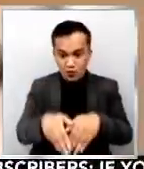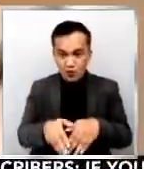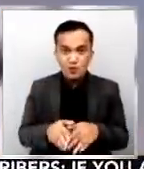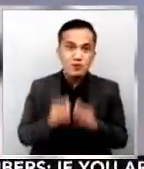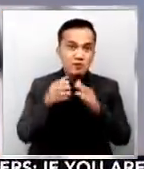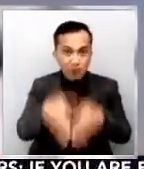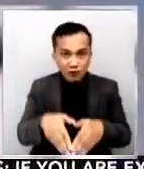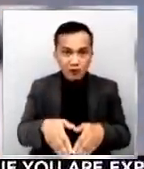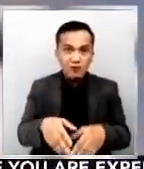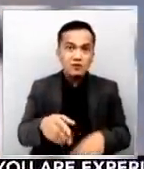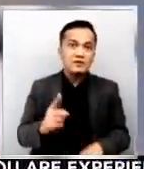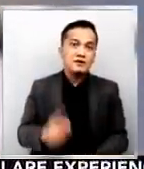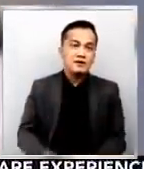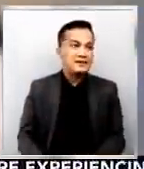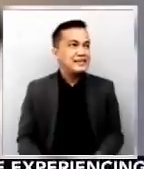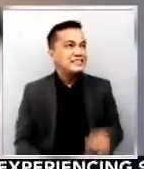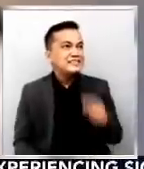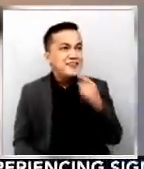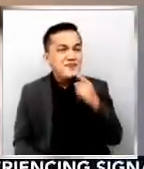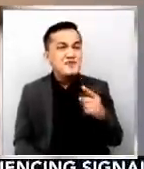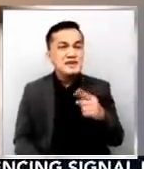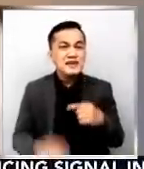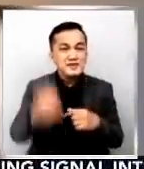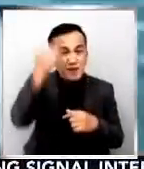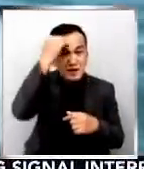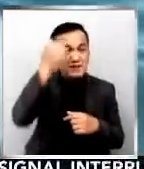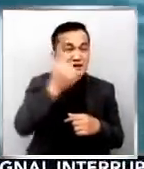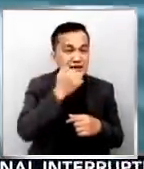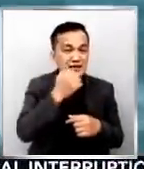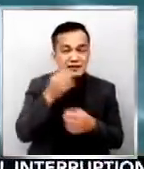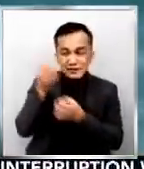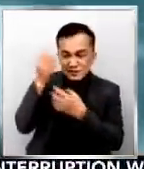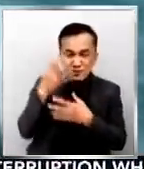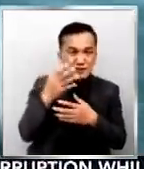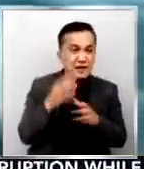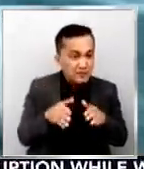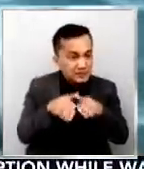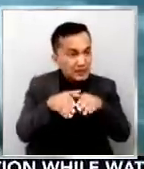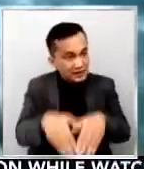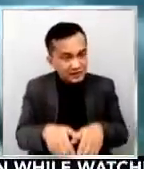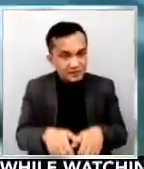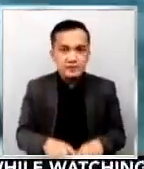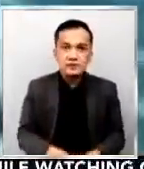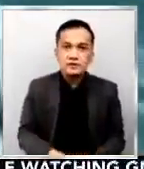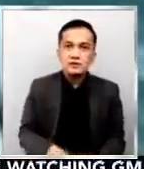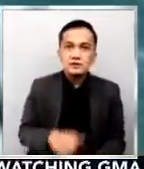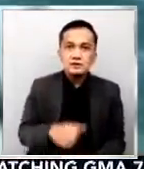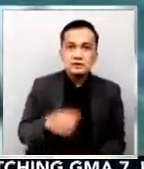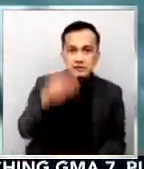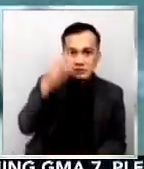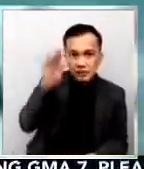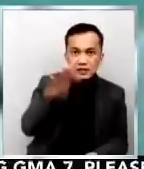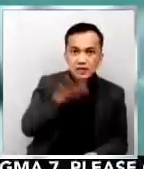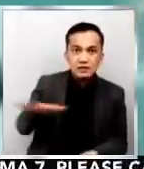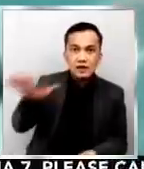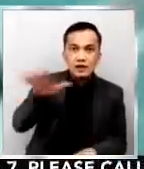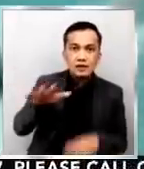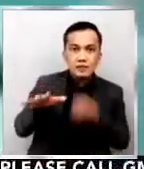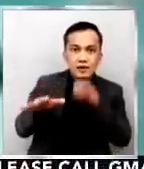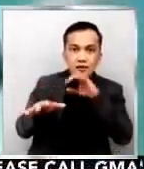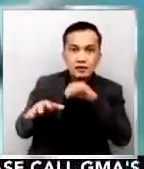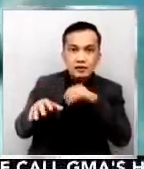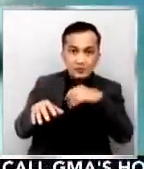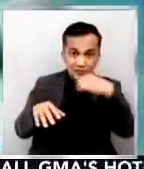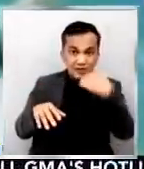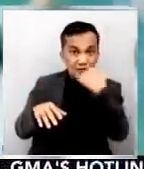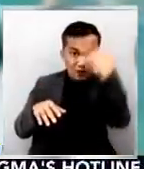Sabi niya kasi yung mga apo daw niya, sinabihan daw siyang mag-dive. Hindi lang daw alam ng kanyang mga apo, pero kwento ni Lola